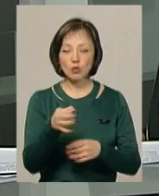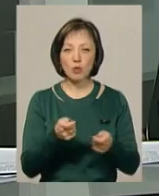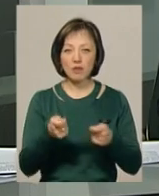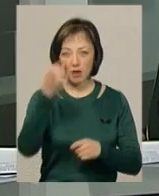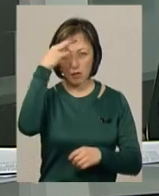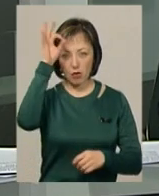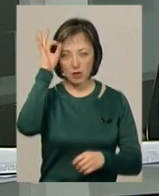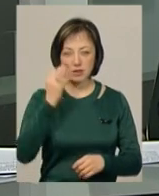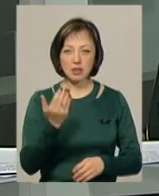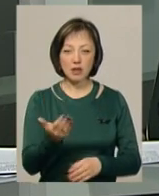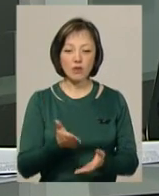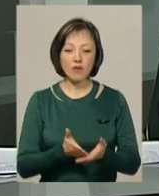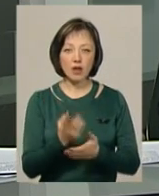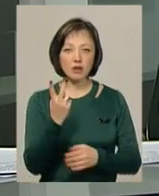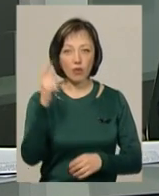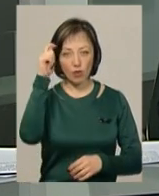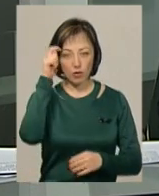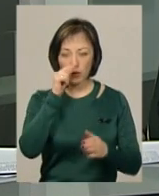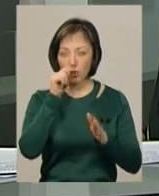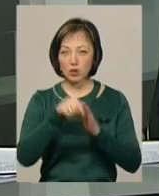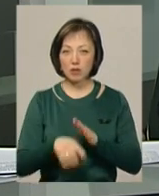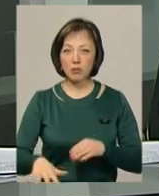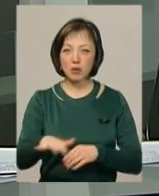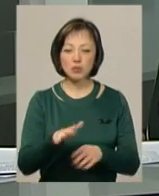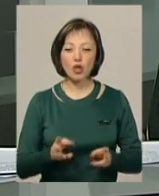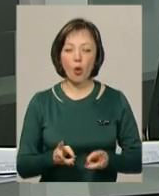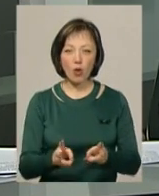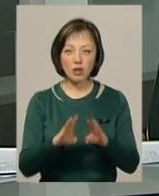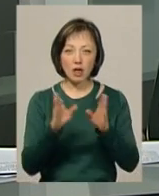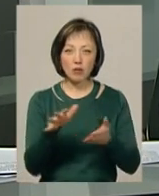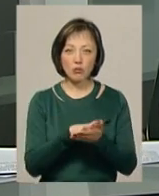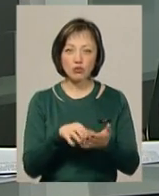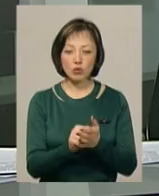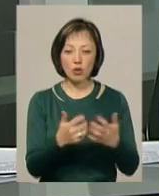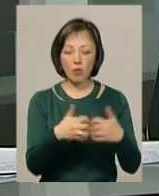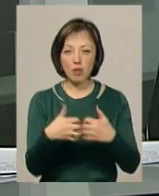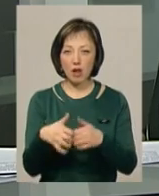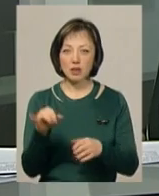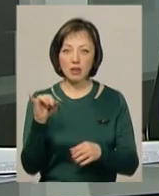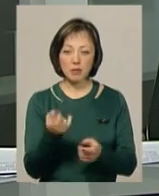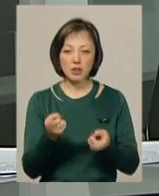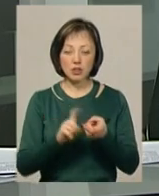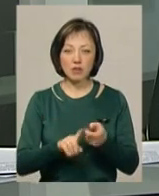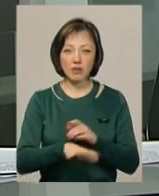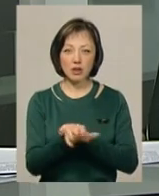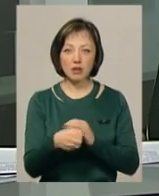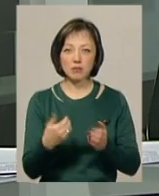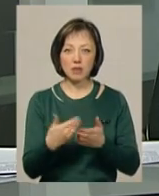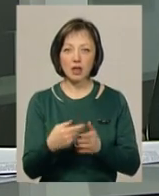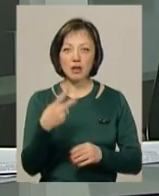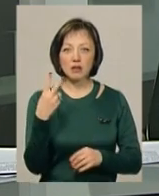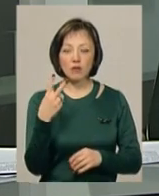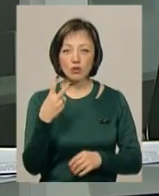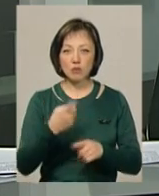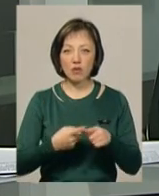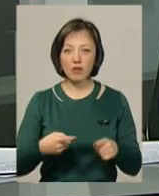поліції. За їхньою версією, двоє хлопців проникли до приміщення котельні, пошкодили обладнання та причетні до викрадання близько 2,5